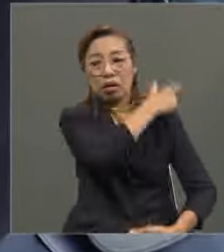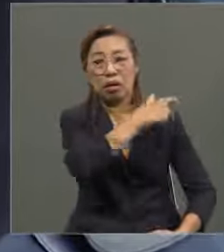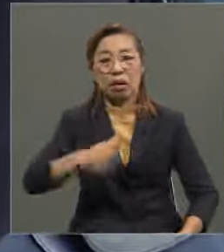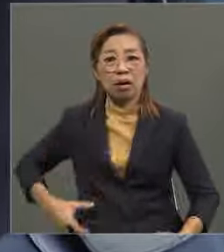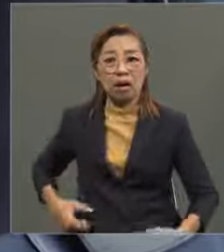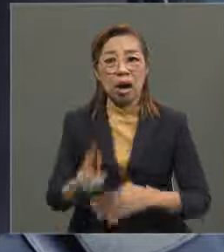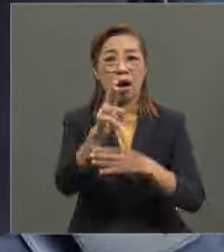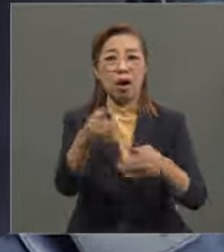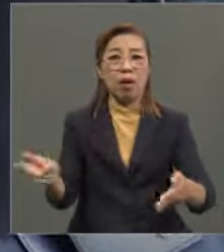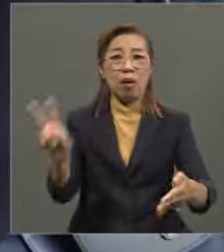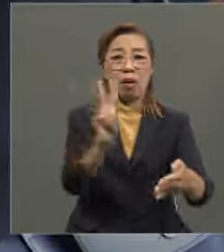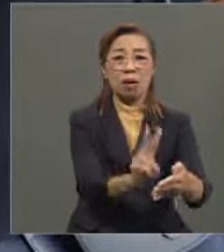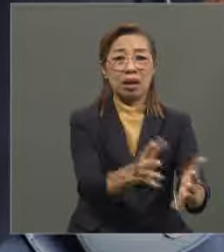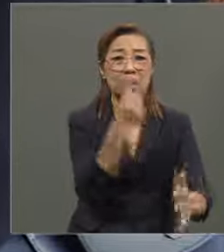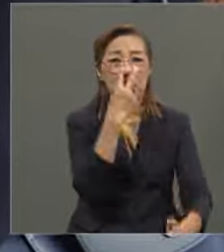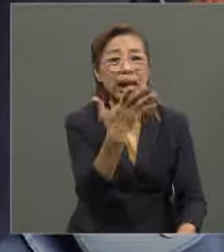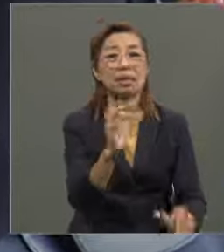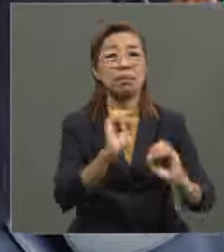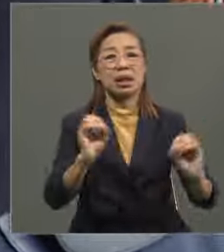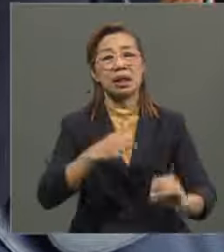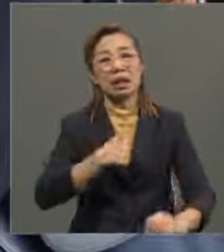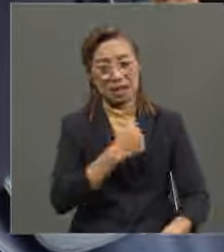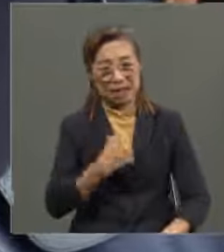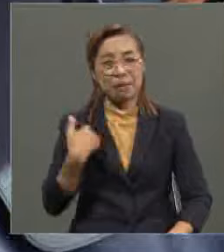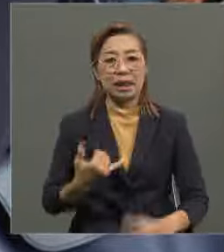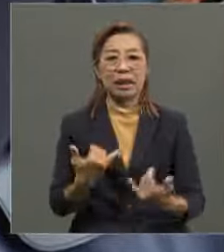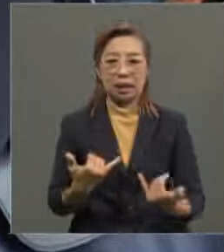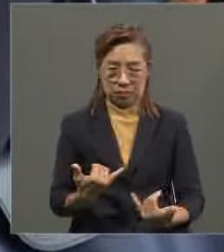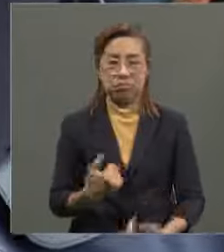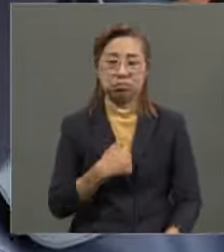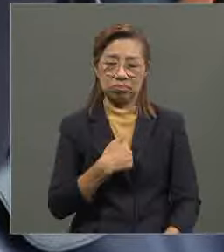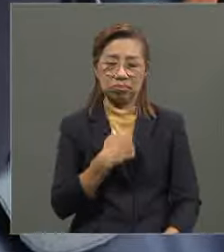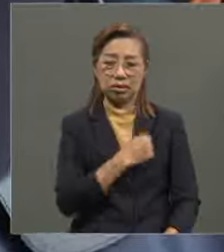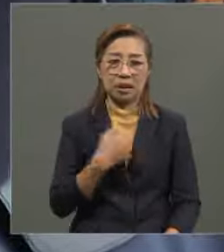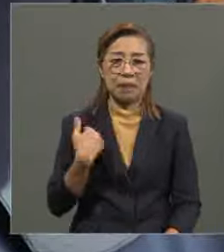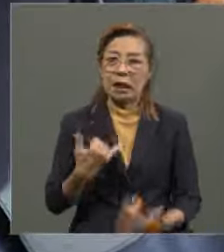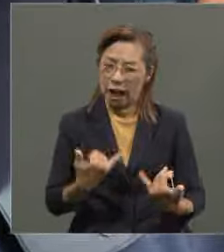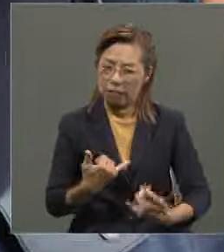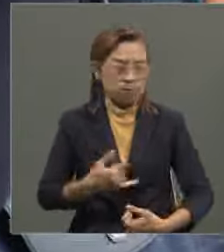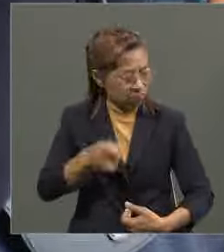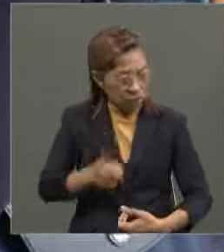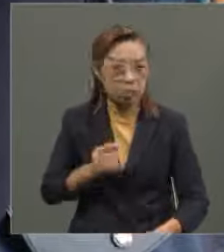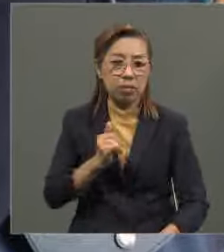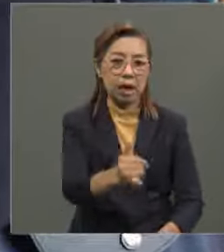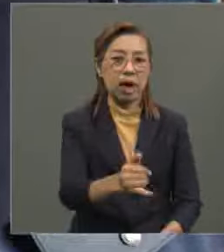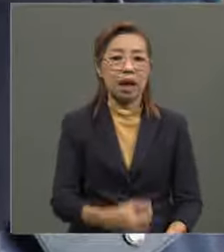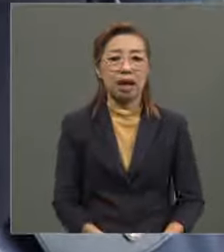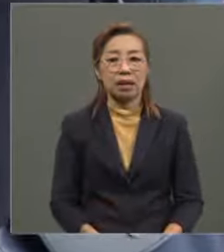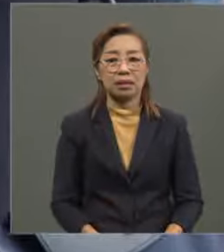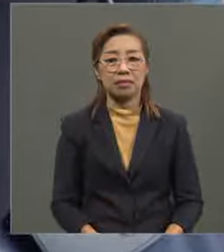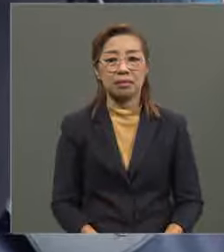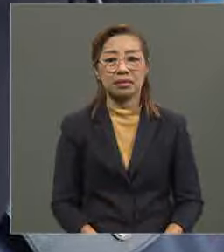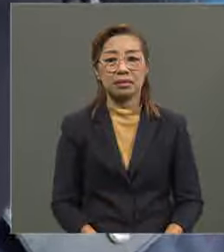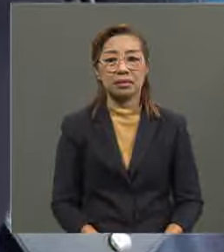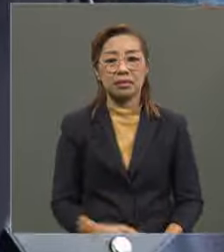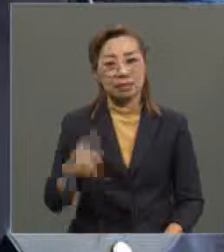ราชินีด้วยตัวเองนะคะยังไม่เคยเห็นพระองค์ท่านมีความเสียใจมาก เรือ ตั้งใจต้องมา ทั้งที่ทั้งสุดท้าย